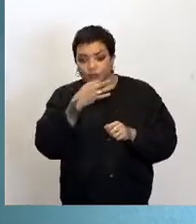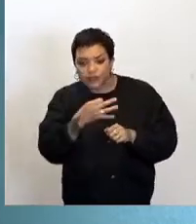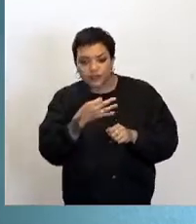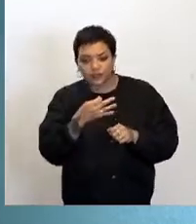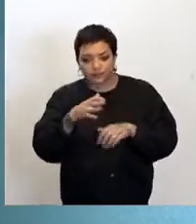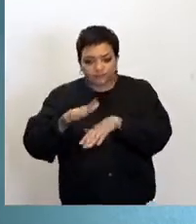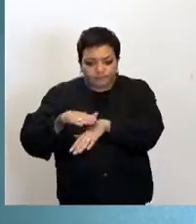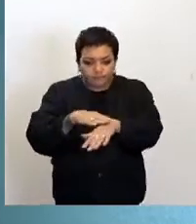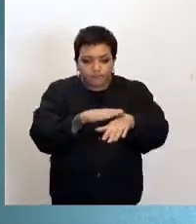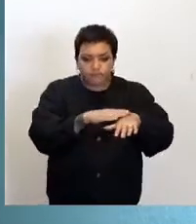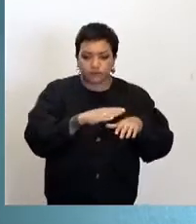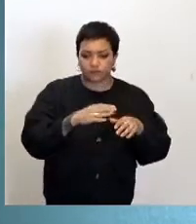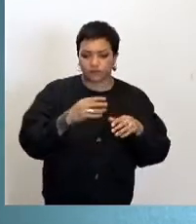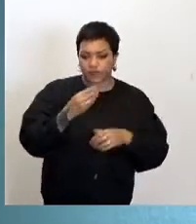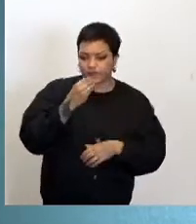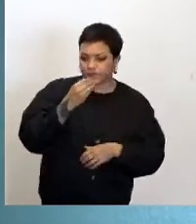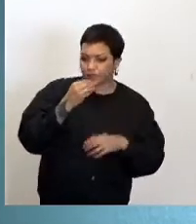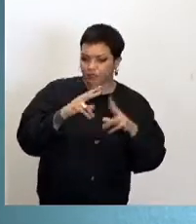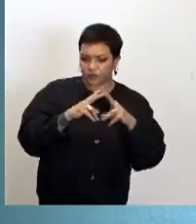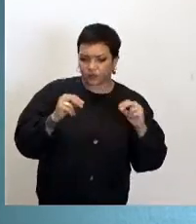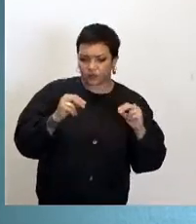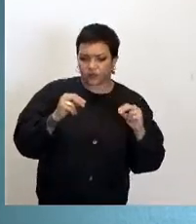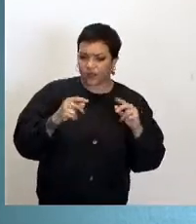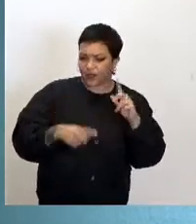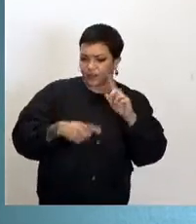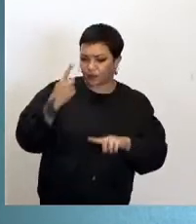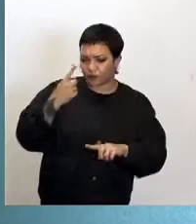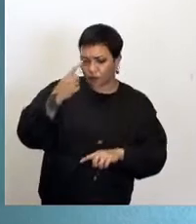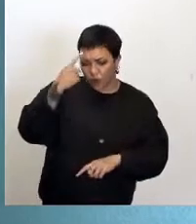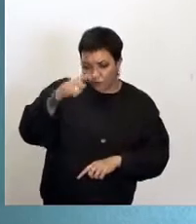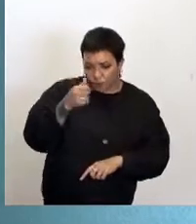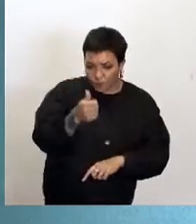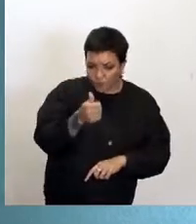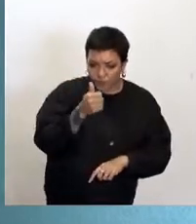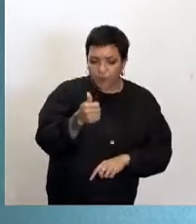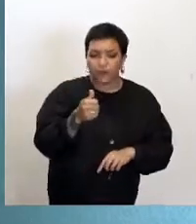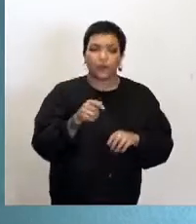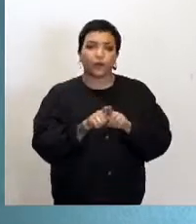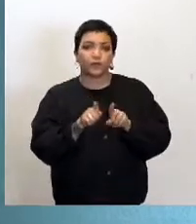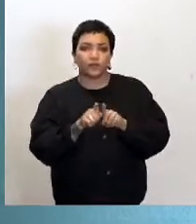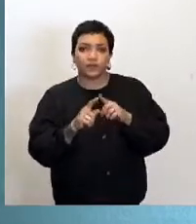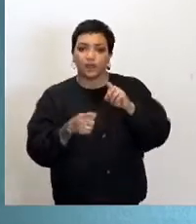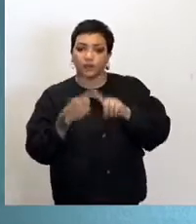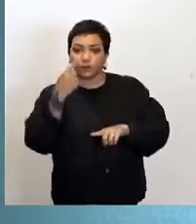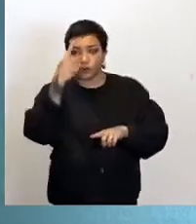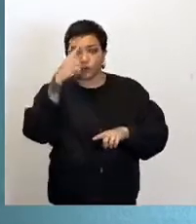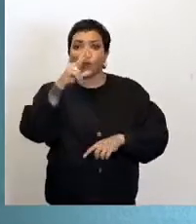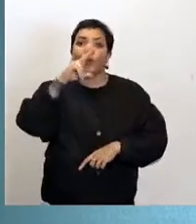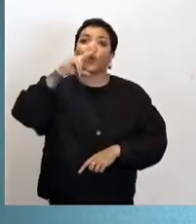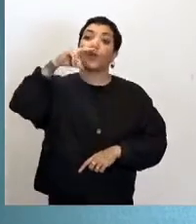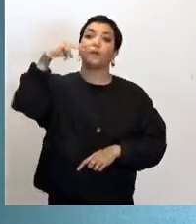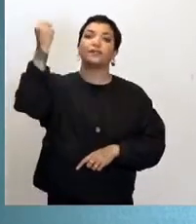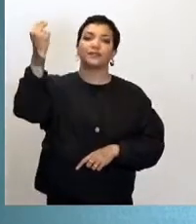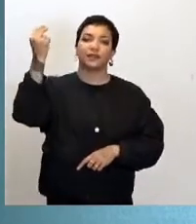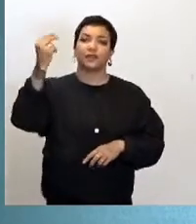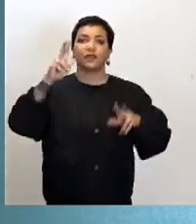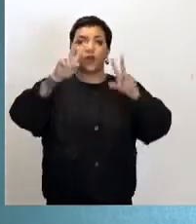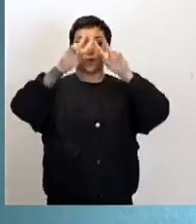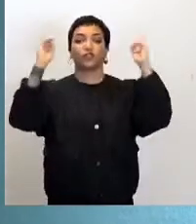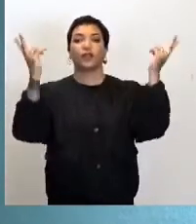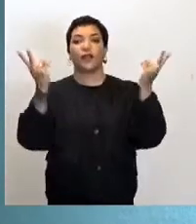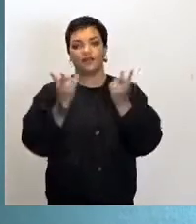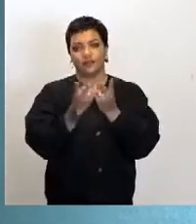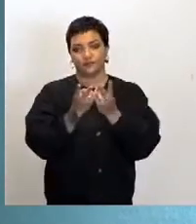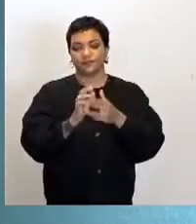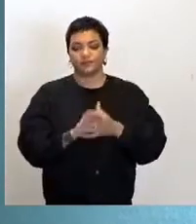concitoyens combien une alimentation saine a des vertus tant pour eux-mêmes que pour l'humanité en général. Une fois qu'on a posé